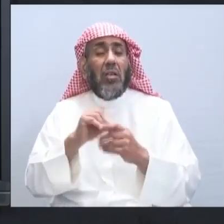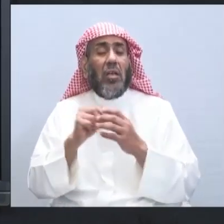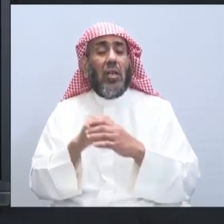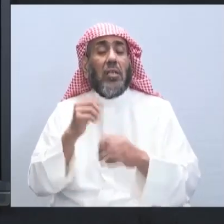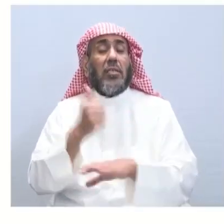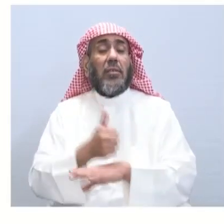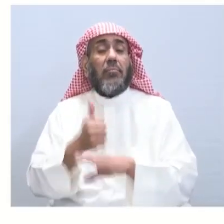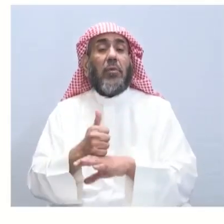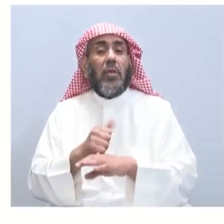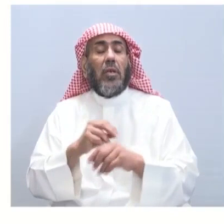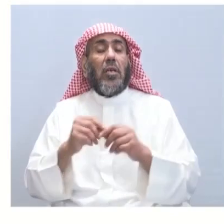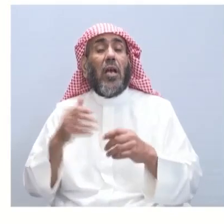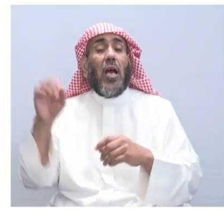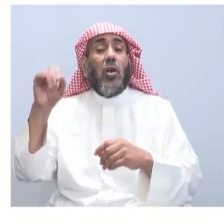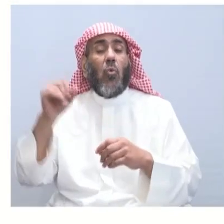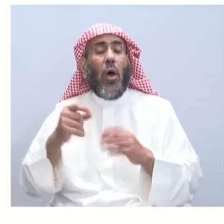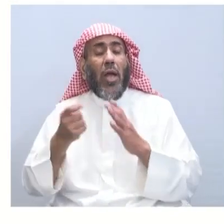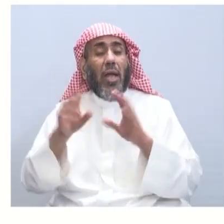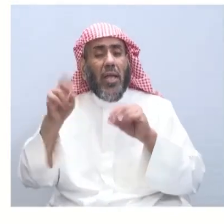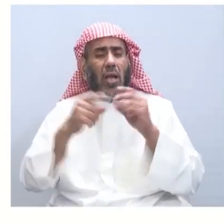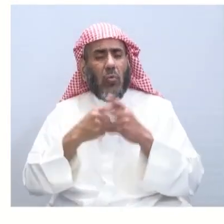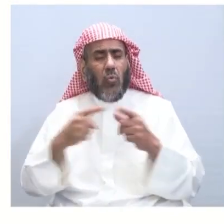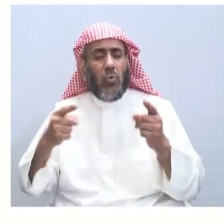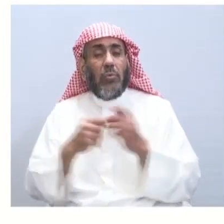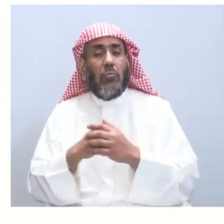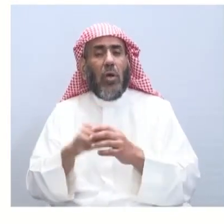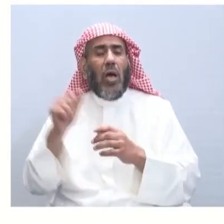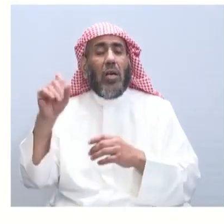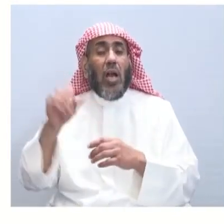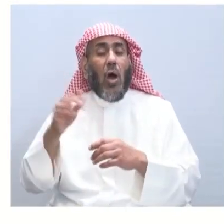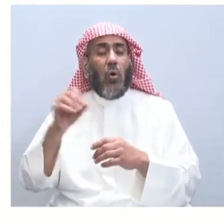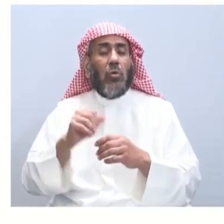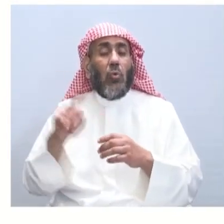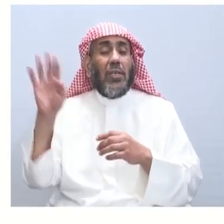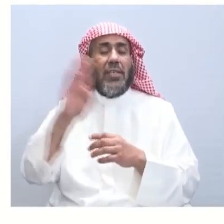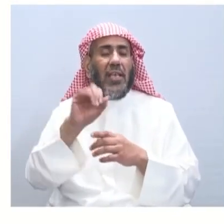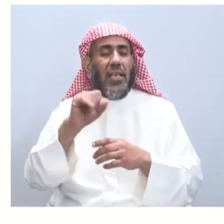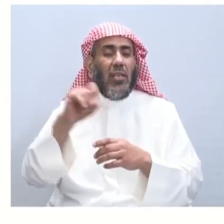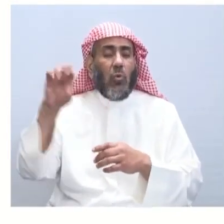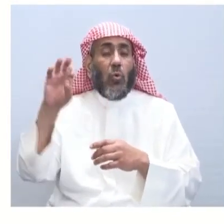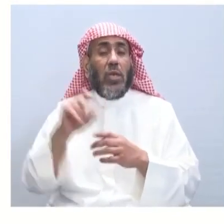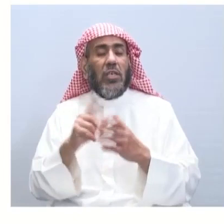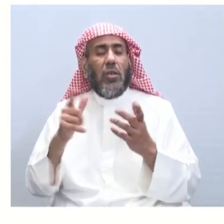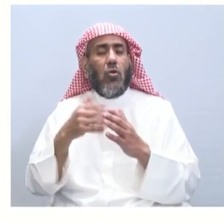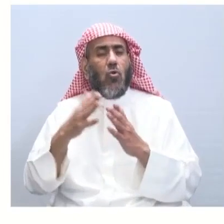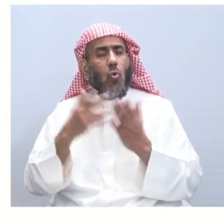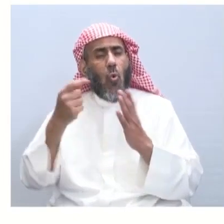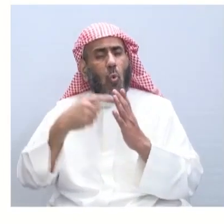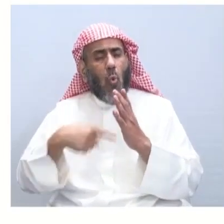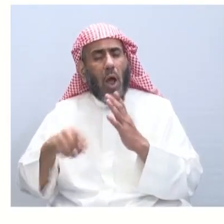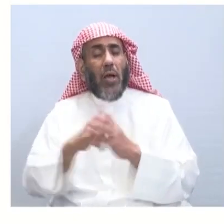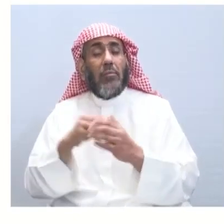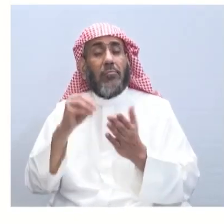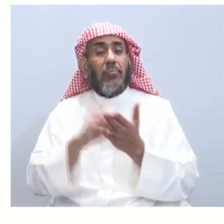الاساسيه كروايات طبعا هذه الروايه يعني كروايات معروفه الارناؤوط ومنها سيد قريش بمعنى انه